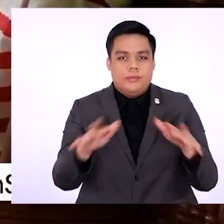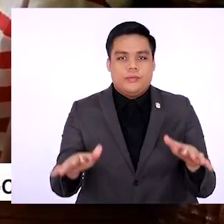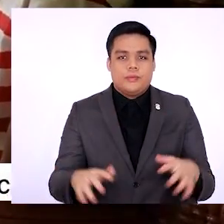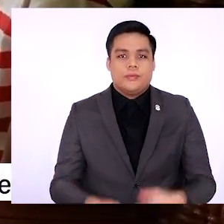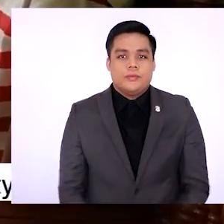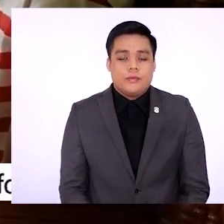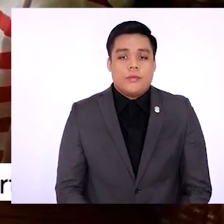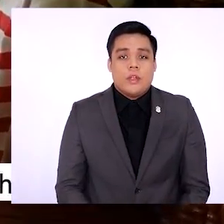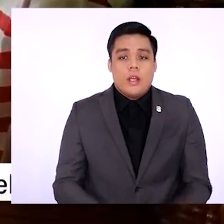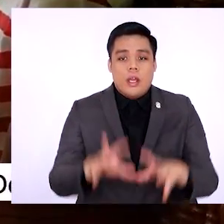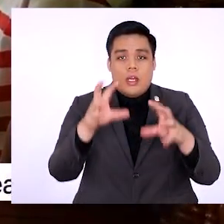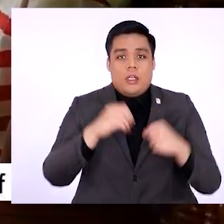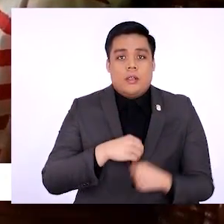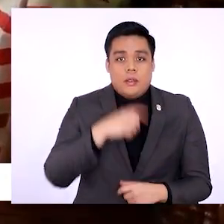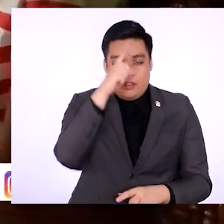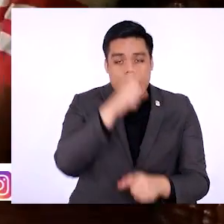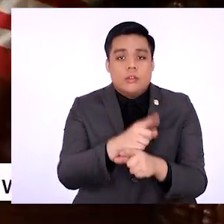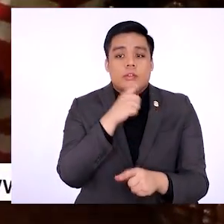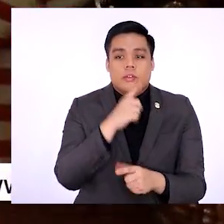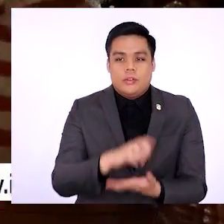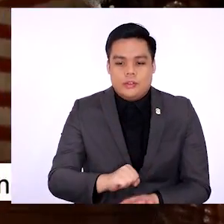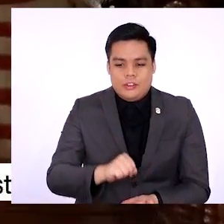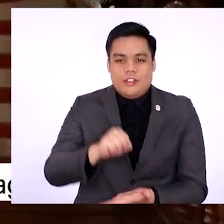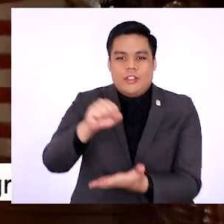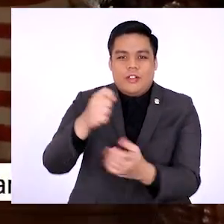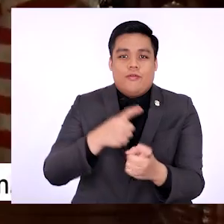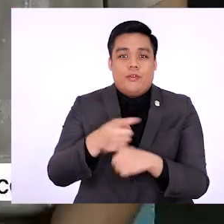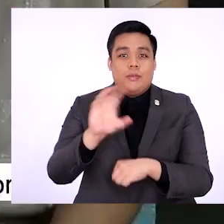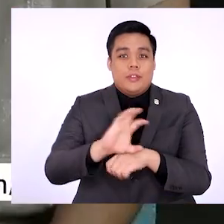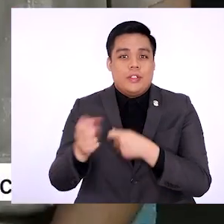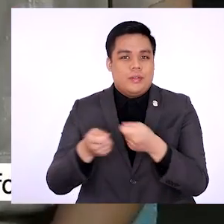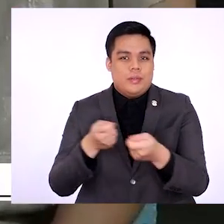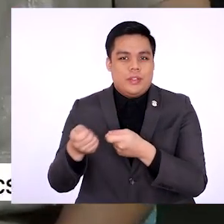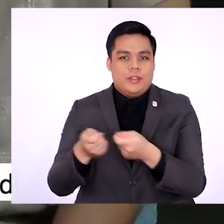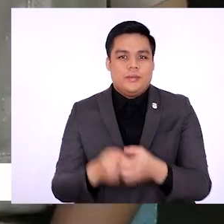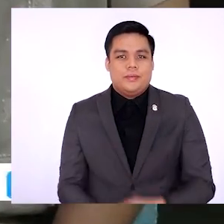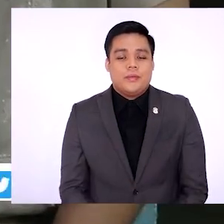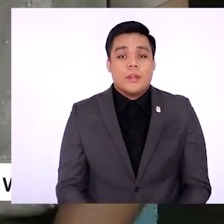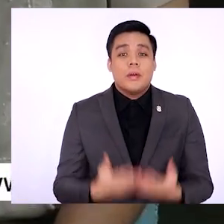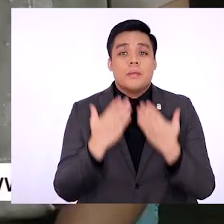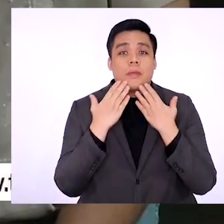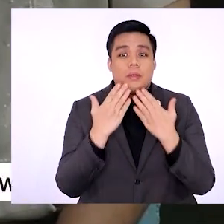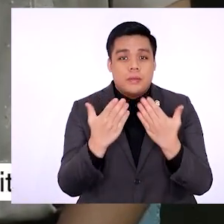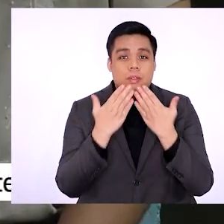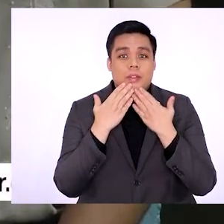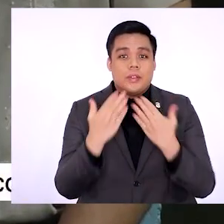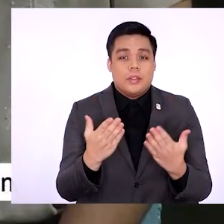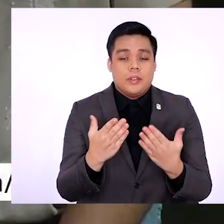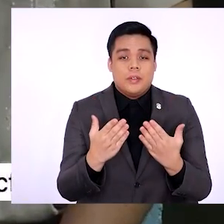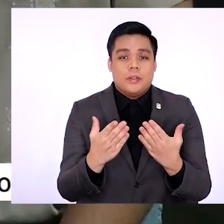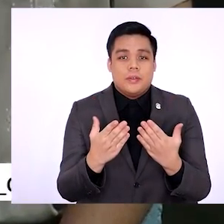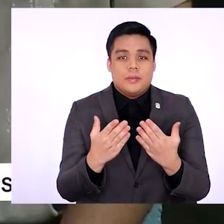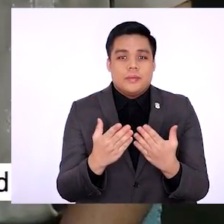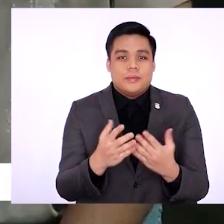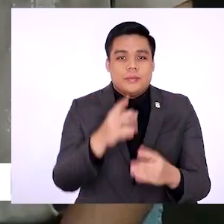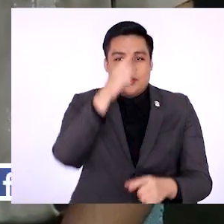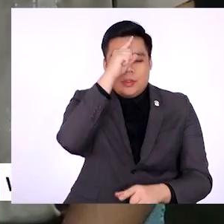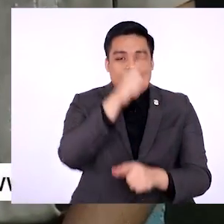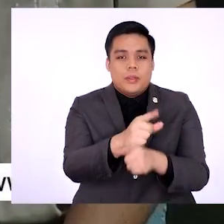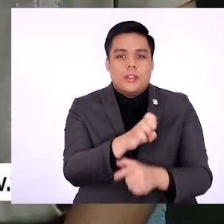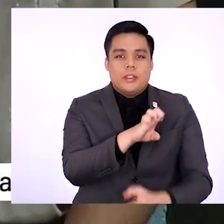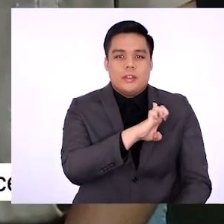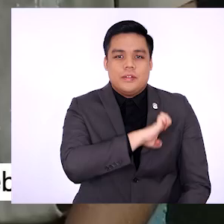ay tinanggap ng mga kapatid na deaf ang lingap na mula sa pamamahala. Maraming salamat po sa ating kapatid